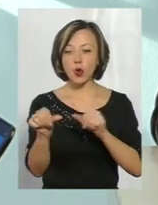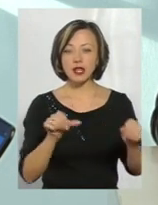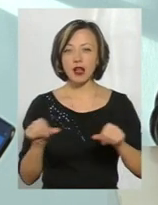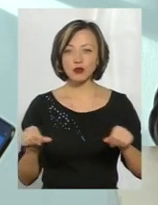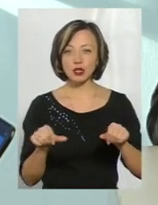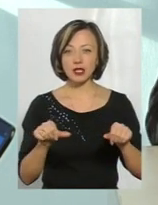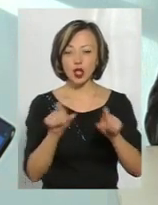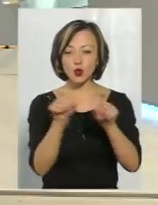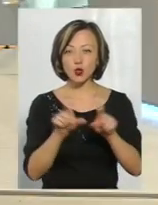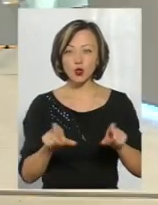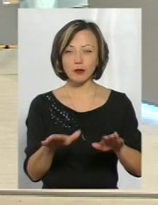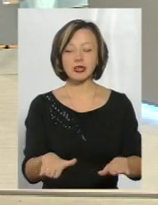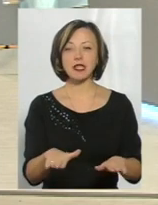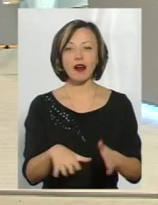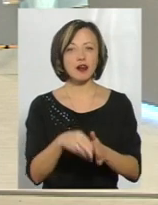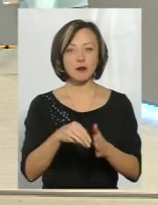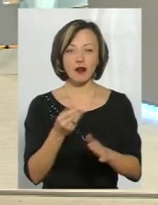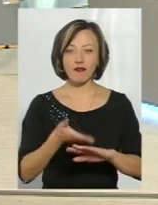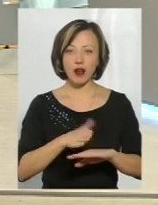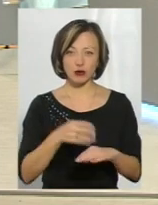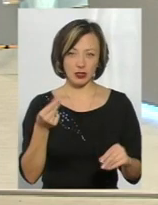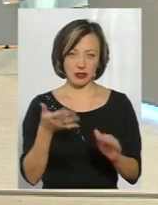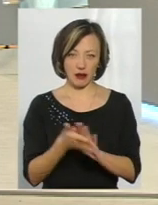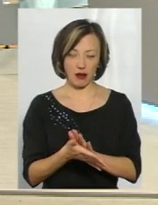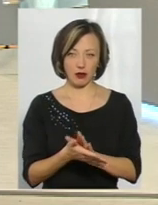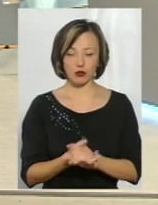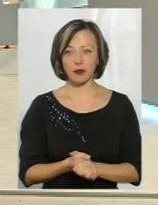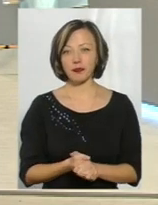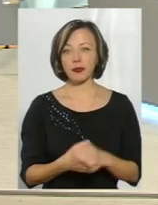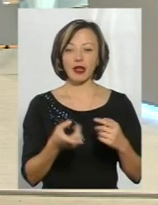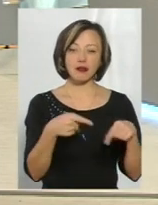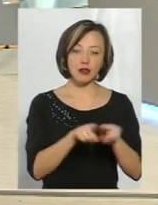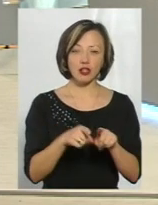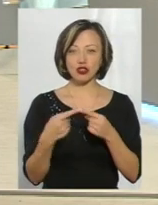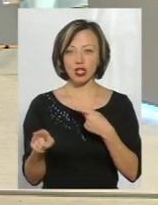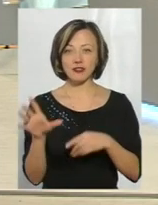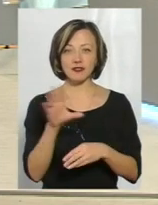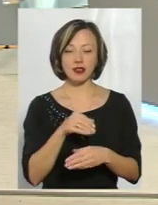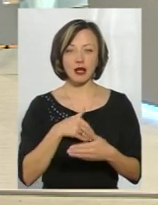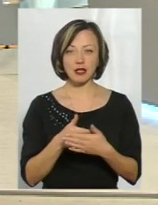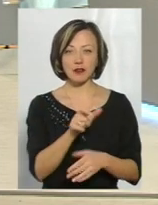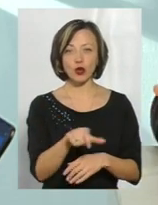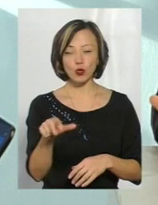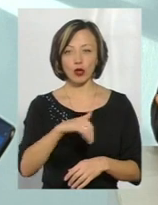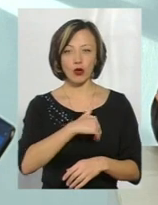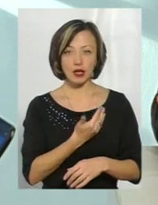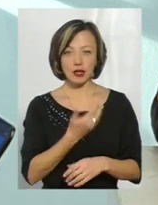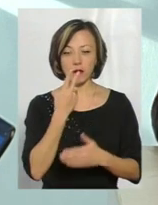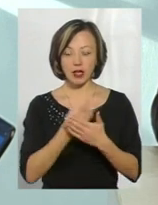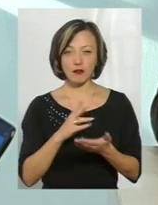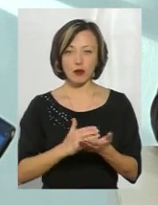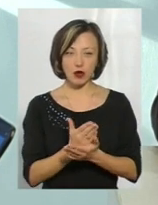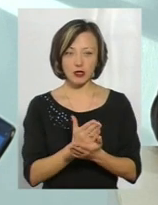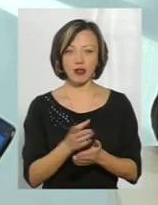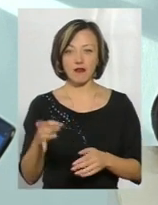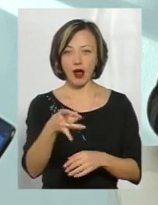на місцях, проводити вибори дуже важко і дуже затратно. І так чи інакше, усі активні люди, які хотіли себе бачити в політиці, на